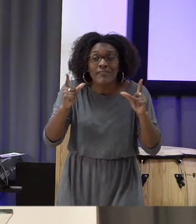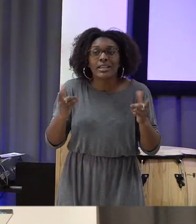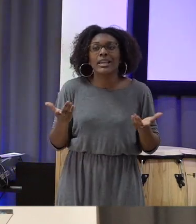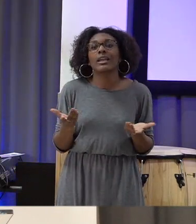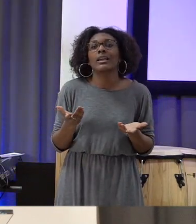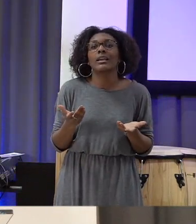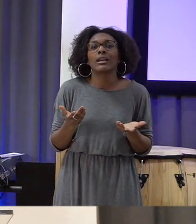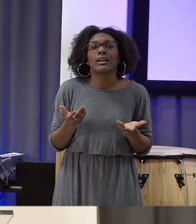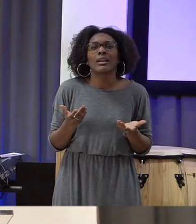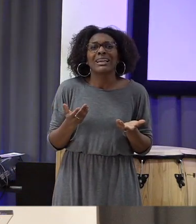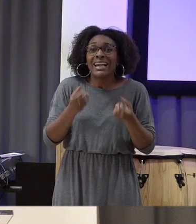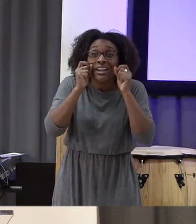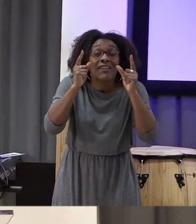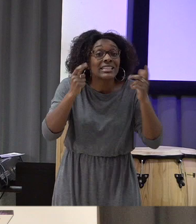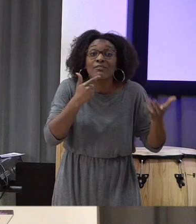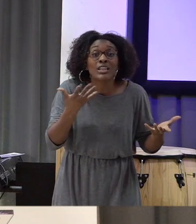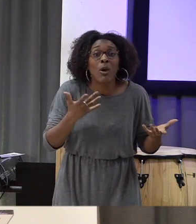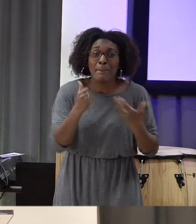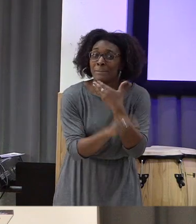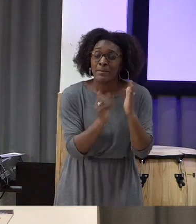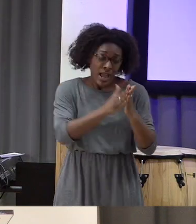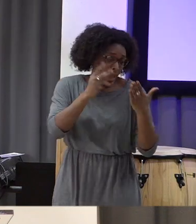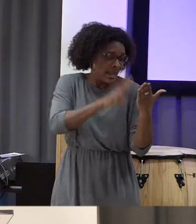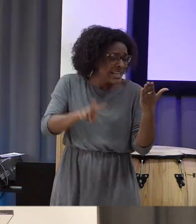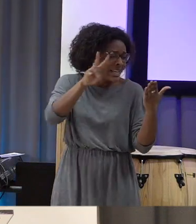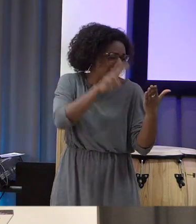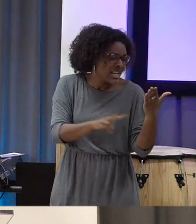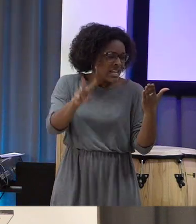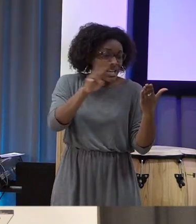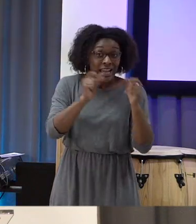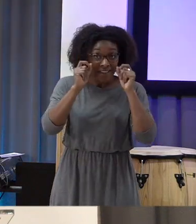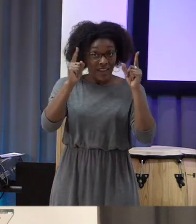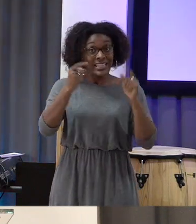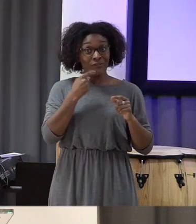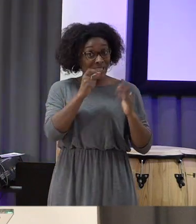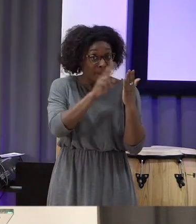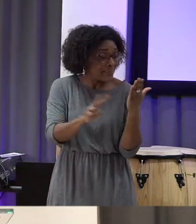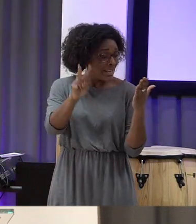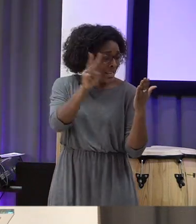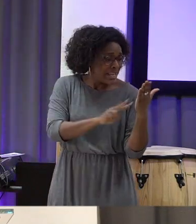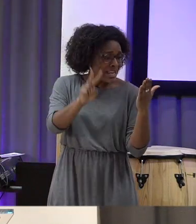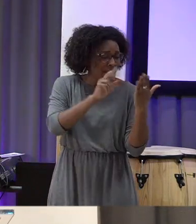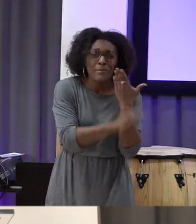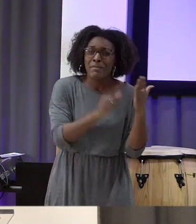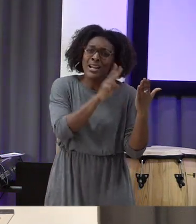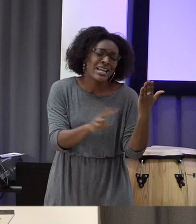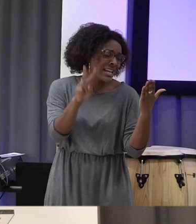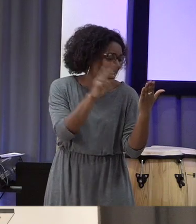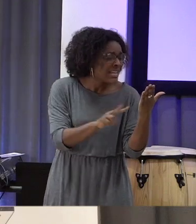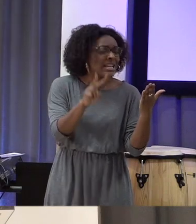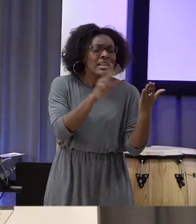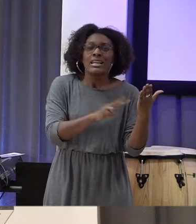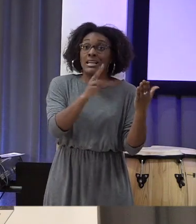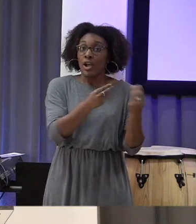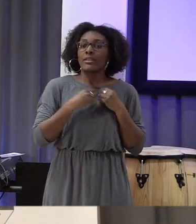Revenons sans cesse à la parole et aux enseignements de la parole, à ces mêmes choses si nécessaires pour